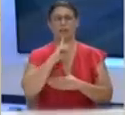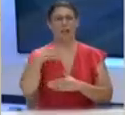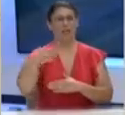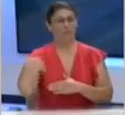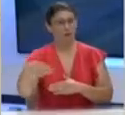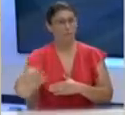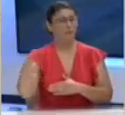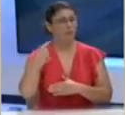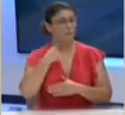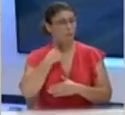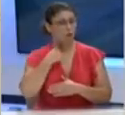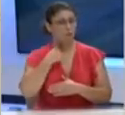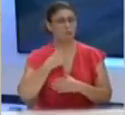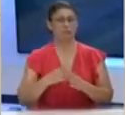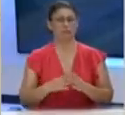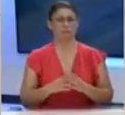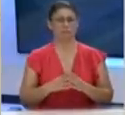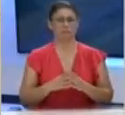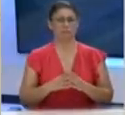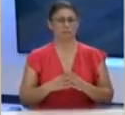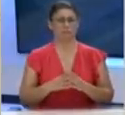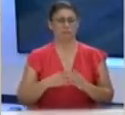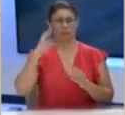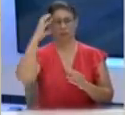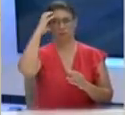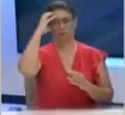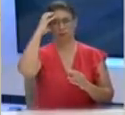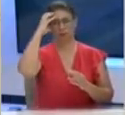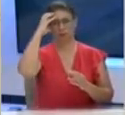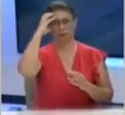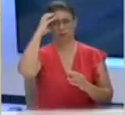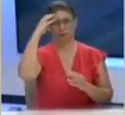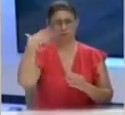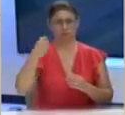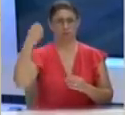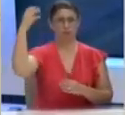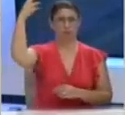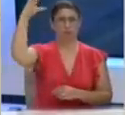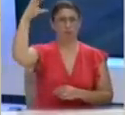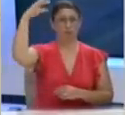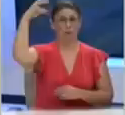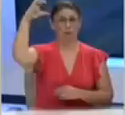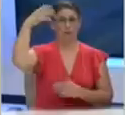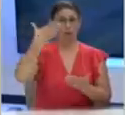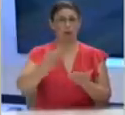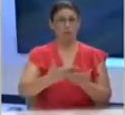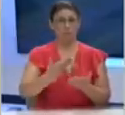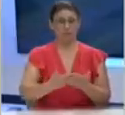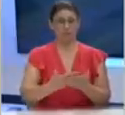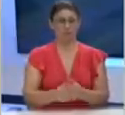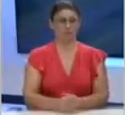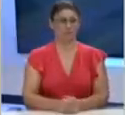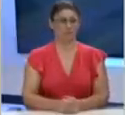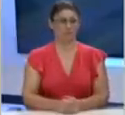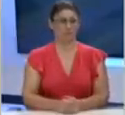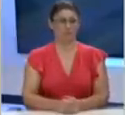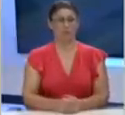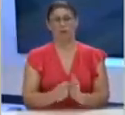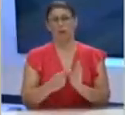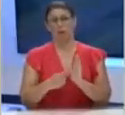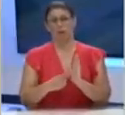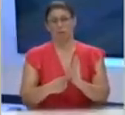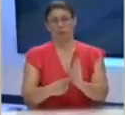τις αποτυχίες, φέρνοντας στο μυαλό μας τις δορυφορικές αποδείξεις που